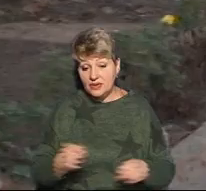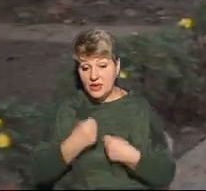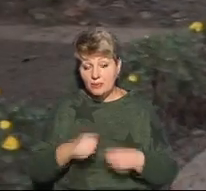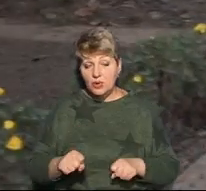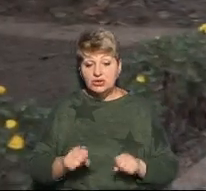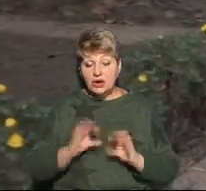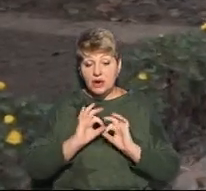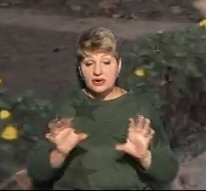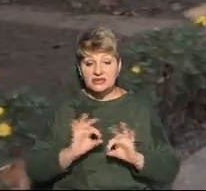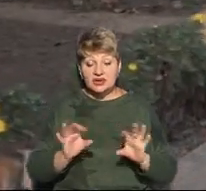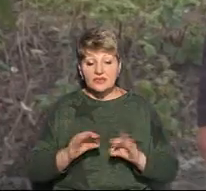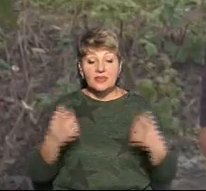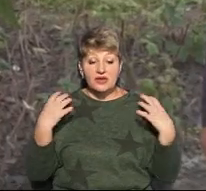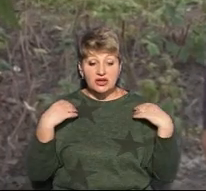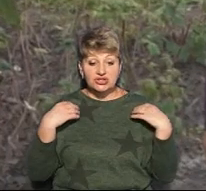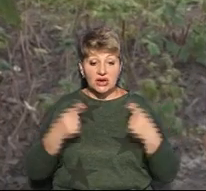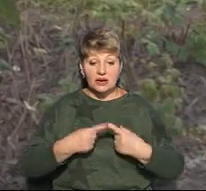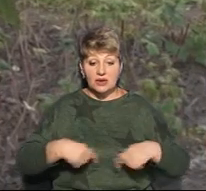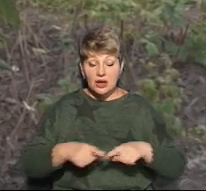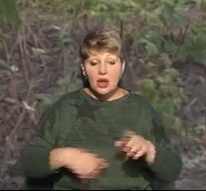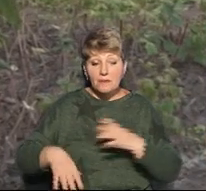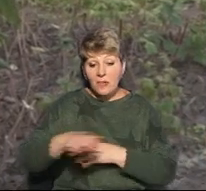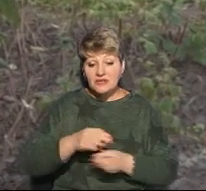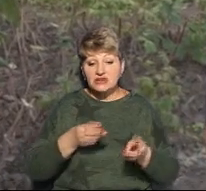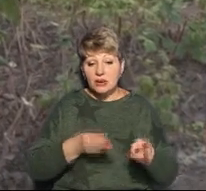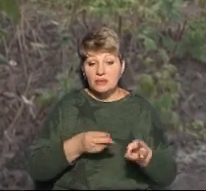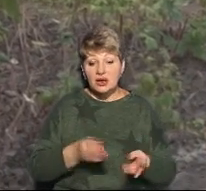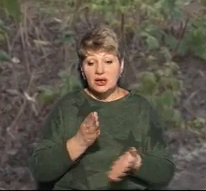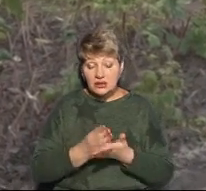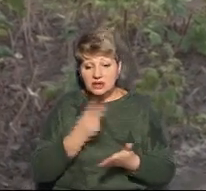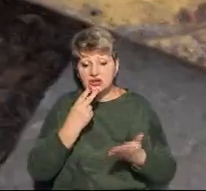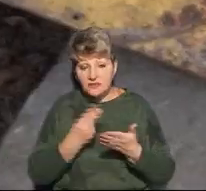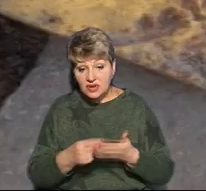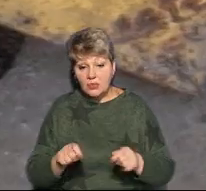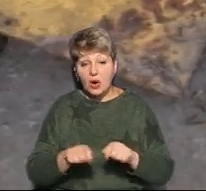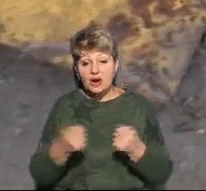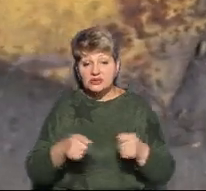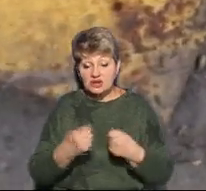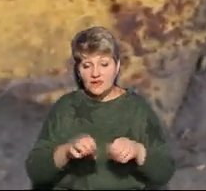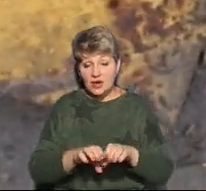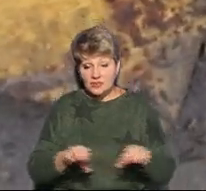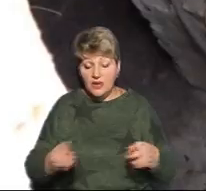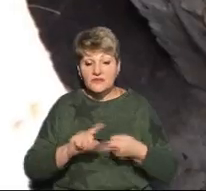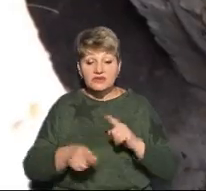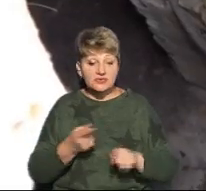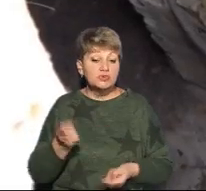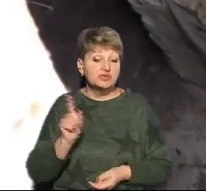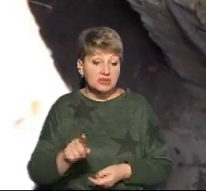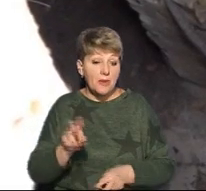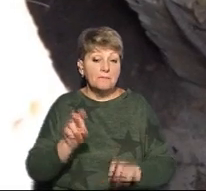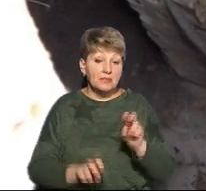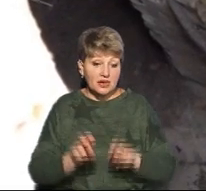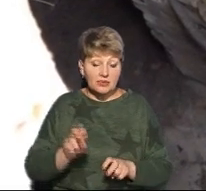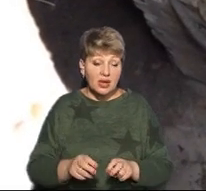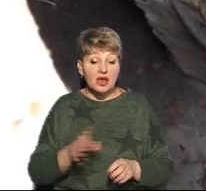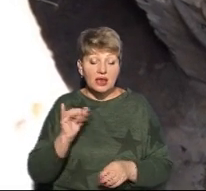служби Сміла Комунтеплоенерго. По всім котельням є видимі розриви на газопроводі. В зв'язку з цим підприємство